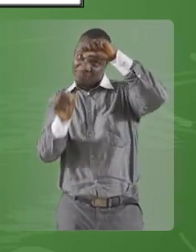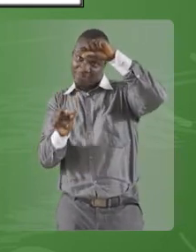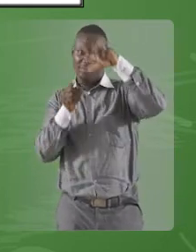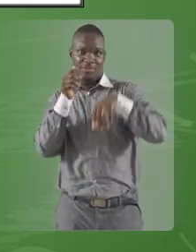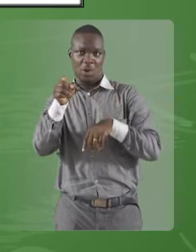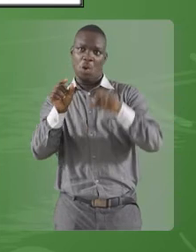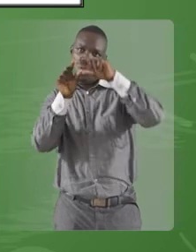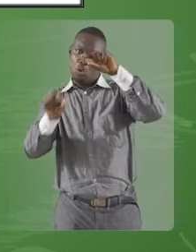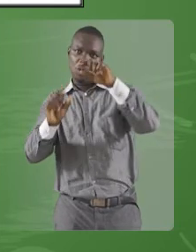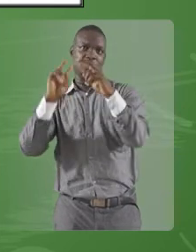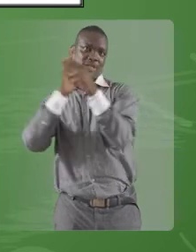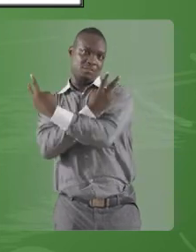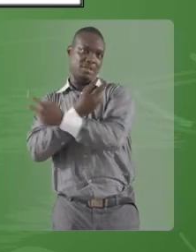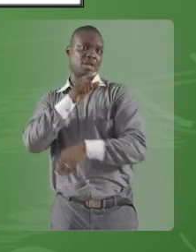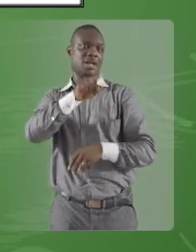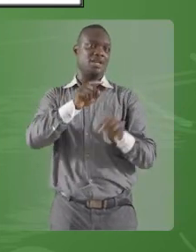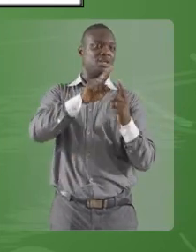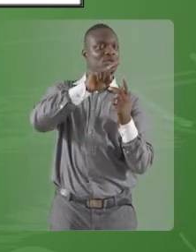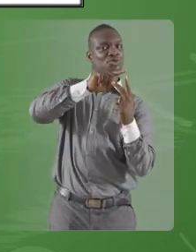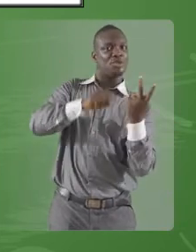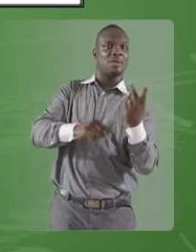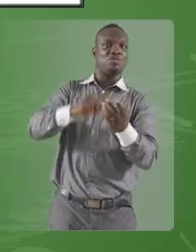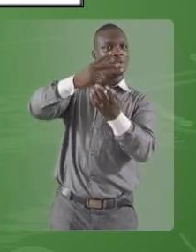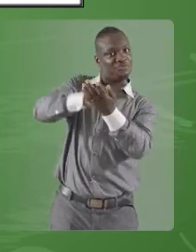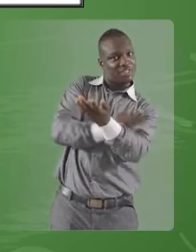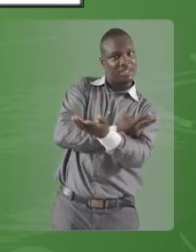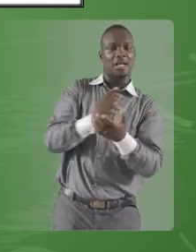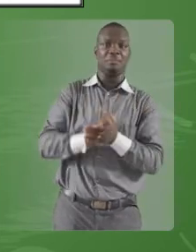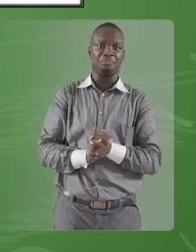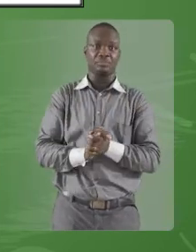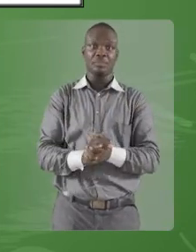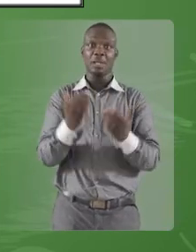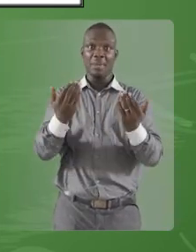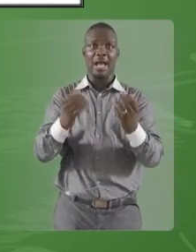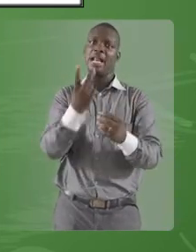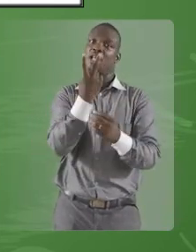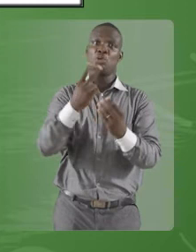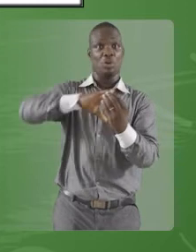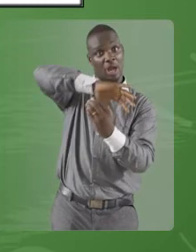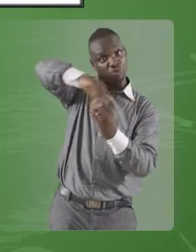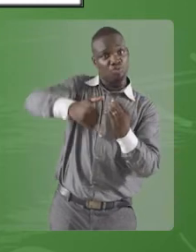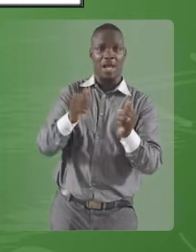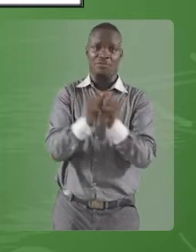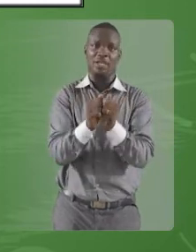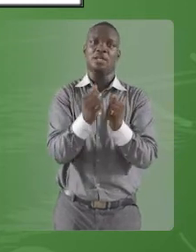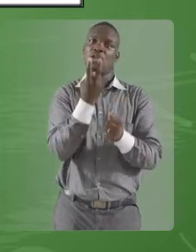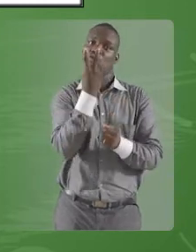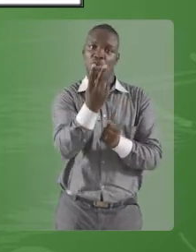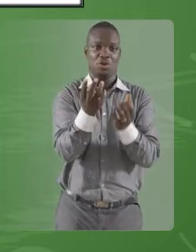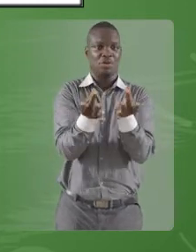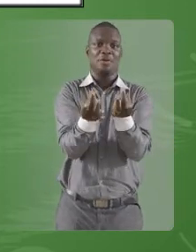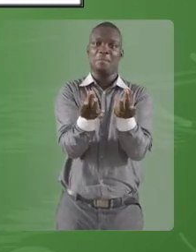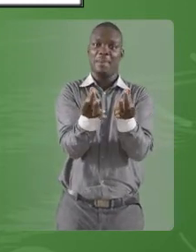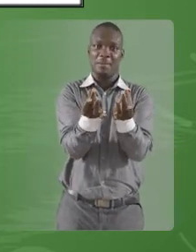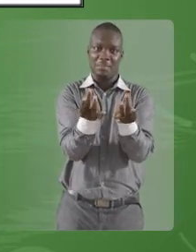noyau reproducteur. Et l'ensemble de ces 2 noyaux va s'entourer de 2 membranes. Une membrane